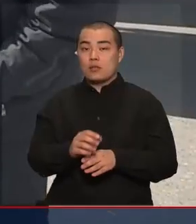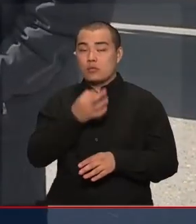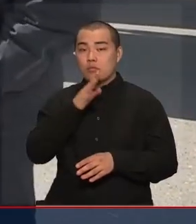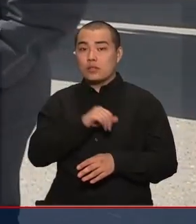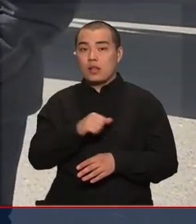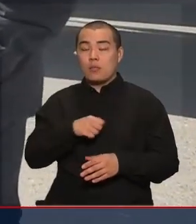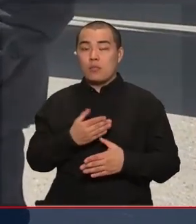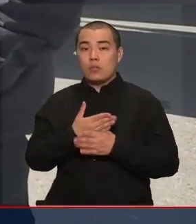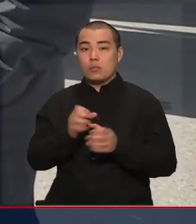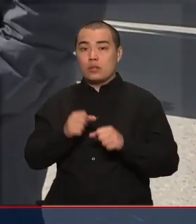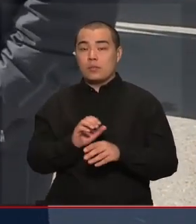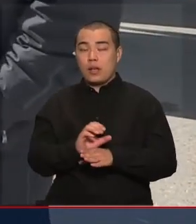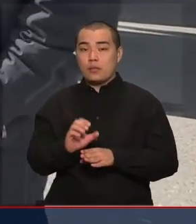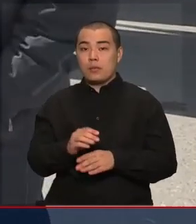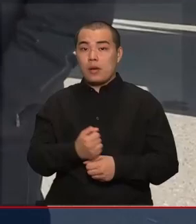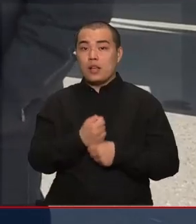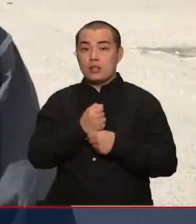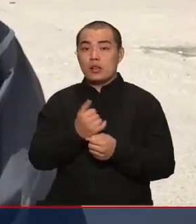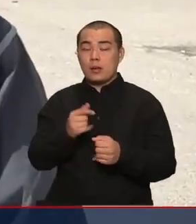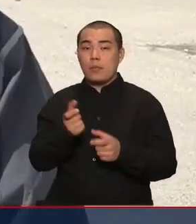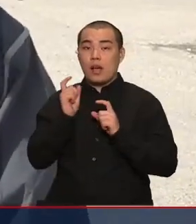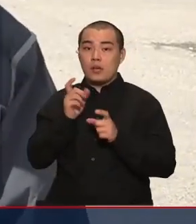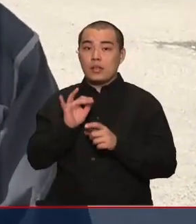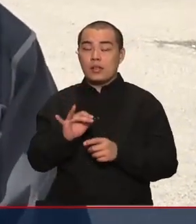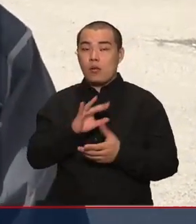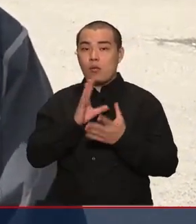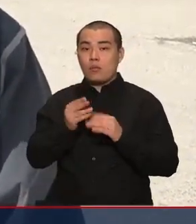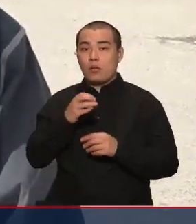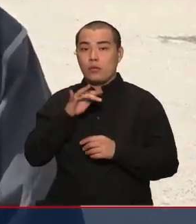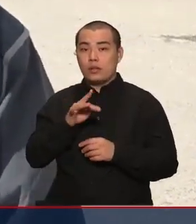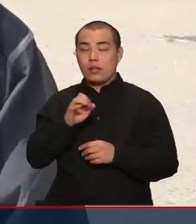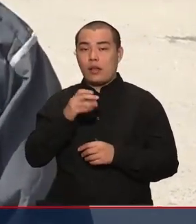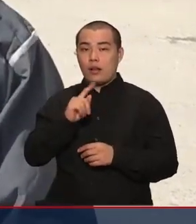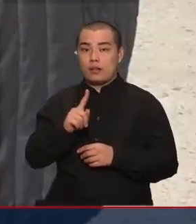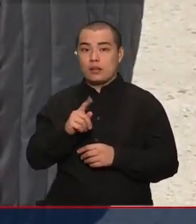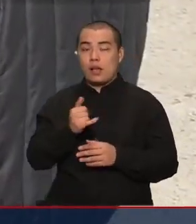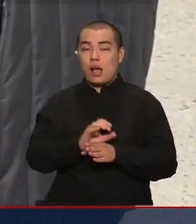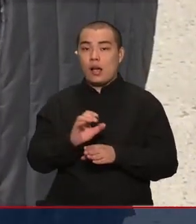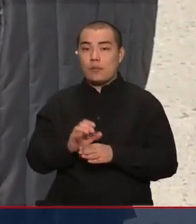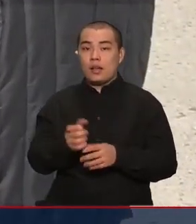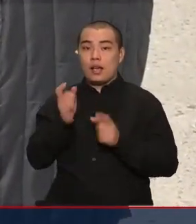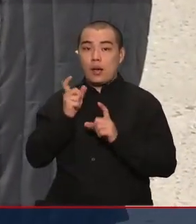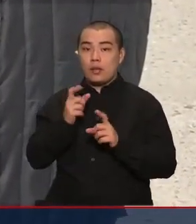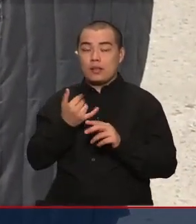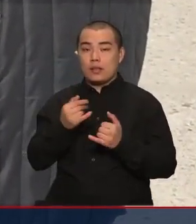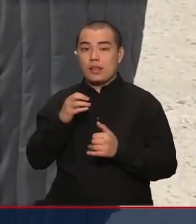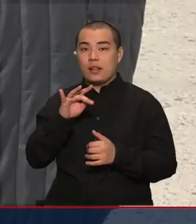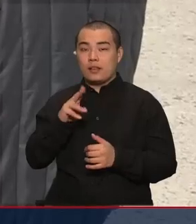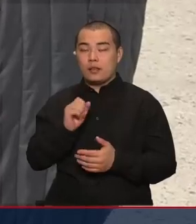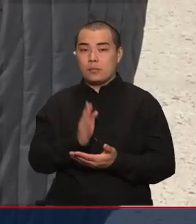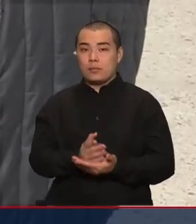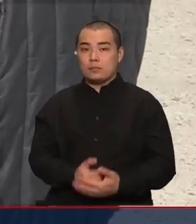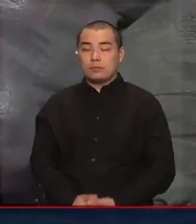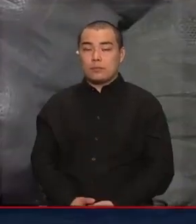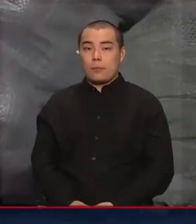гуманитарную помощь. Оказывают поддержку в погрузке и волонтеры Тараза. Отправят КАМАЗы уже в среду.